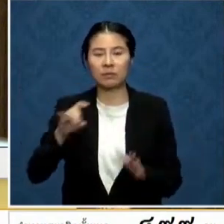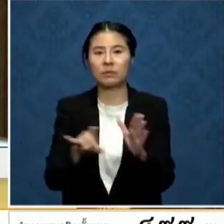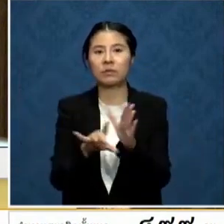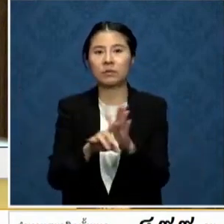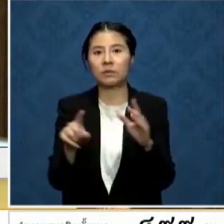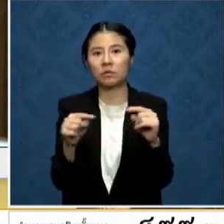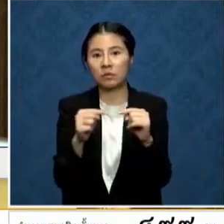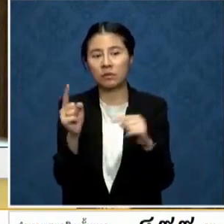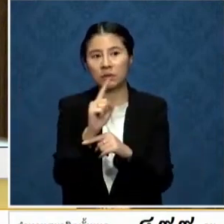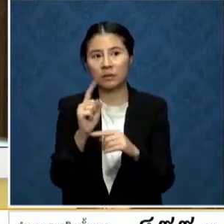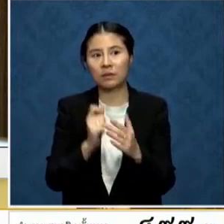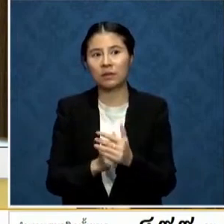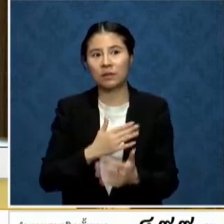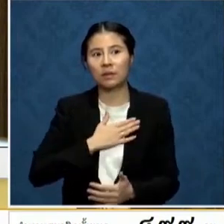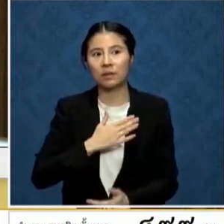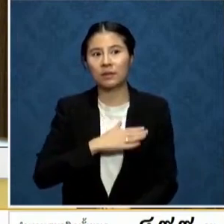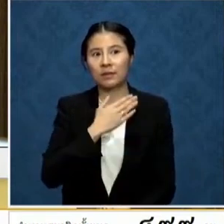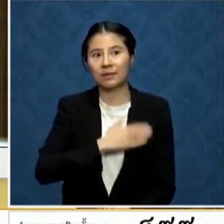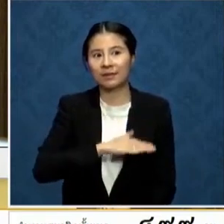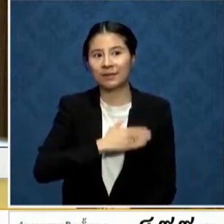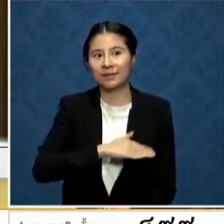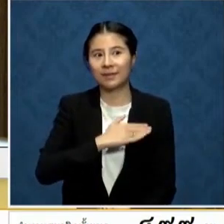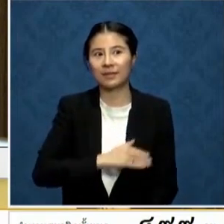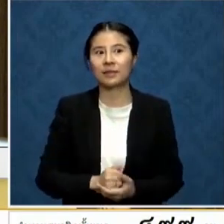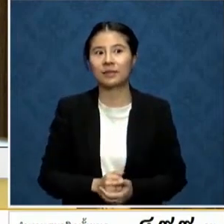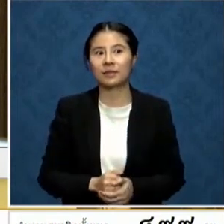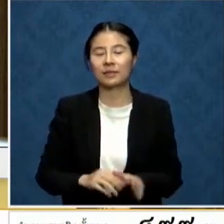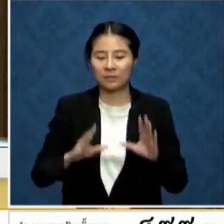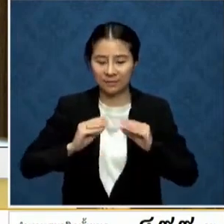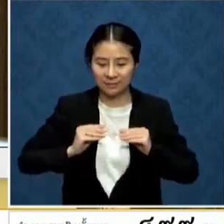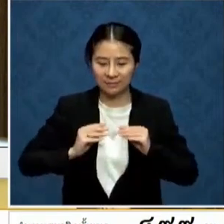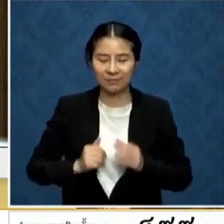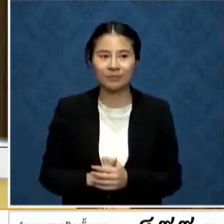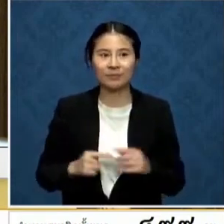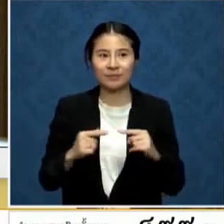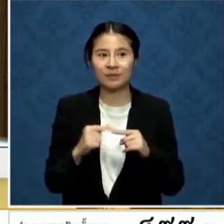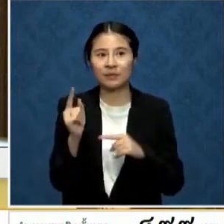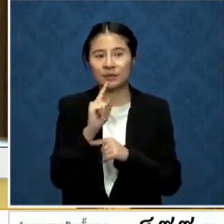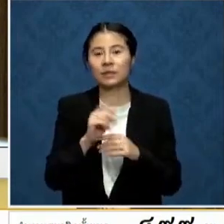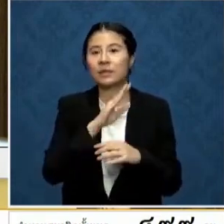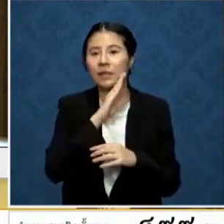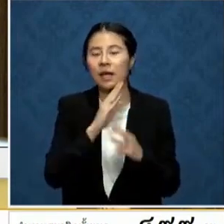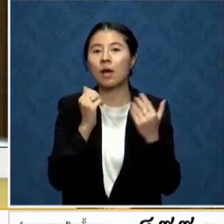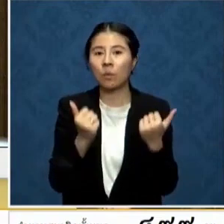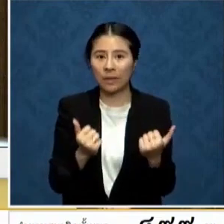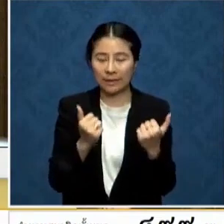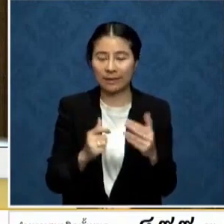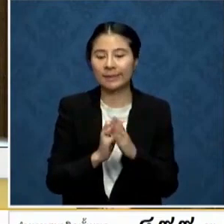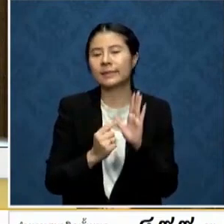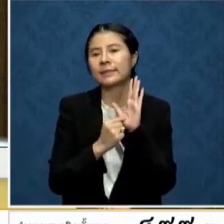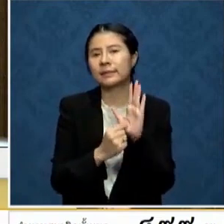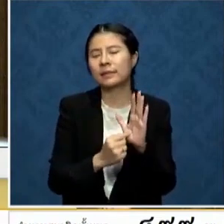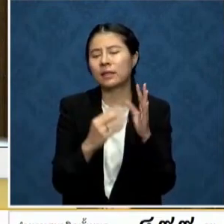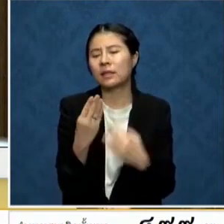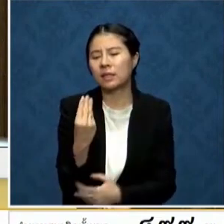ท่านบอกว่าให้ผมใจเย็นนะครับได้ครับยินดีครับน้อมรับครับดังนั้นเนี่ยถ้าเกิดว่าวันนี้ท่านรู้สึกว่าเราเสนอเร็วเกิน